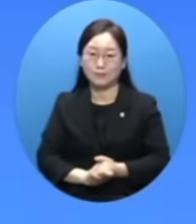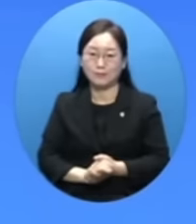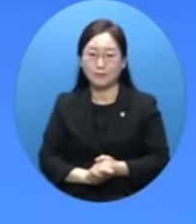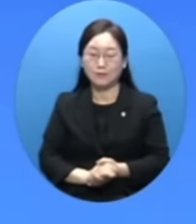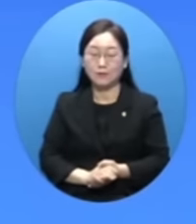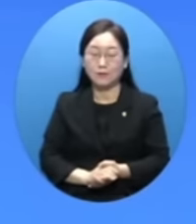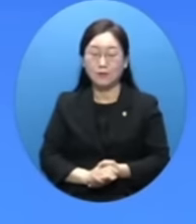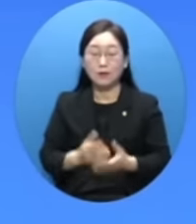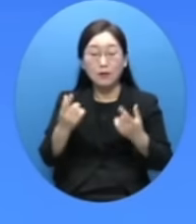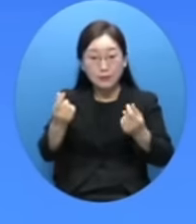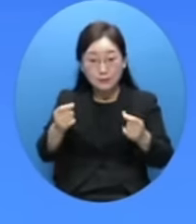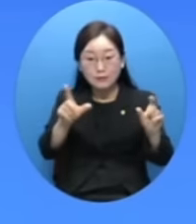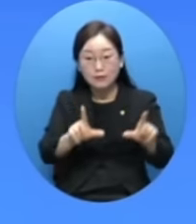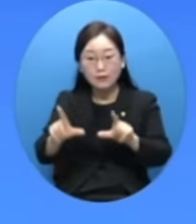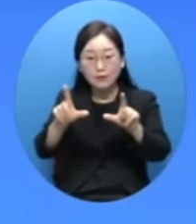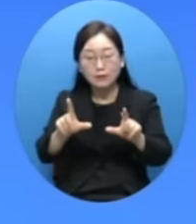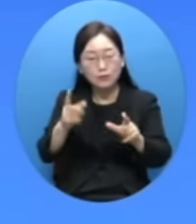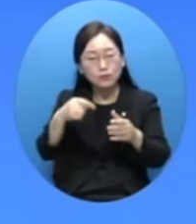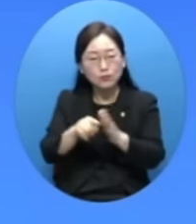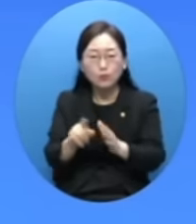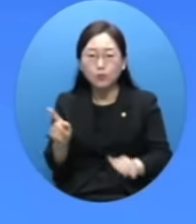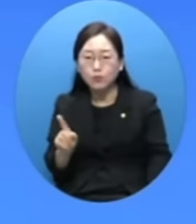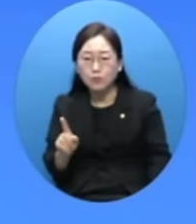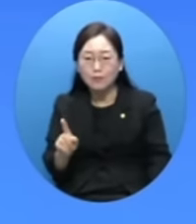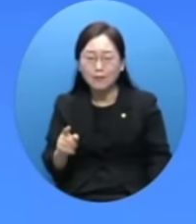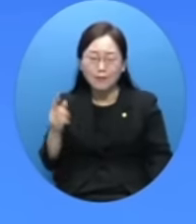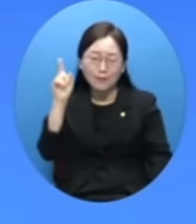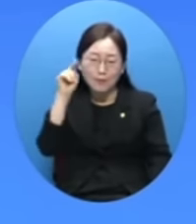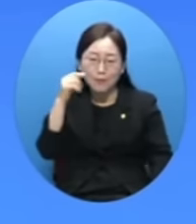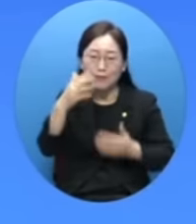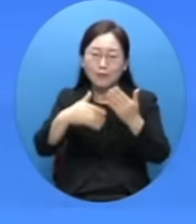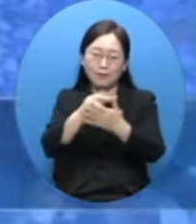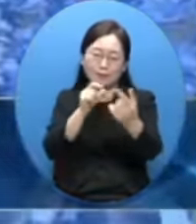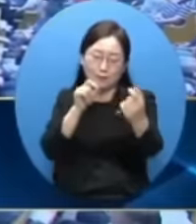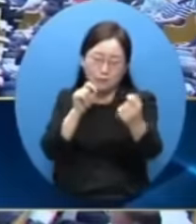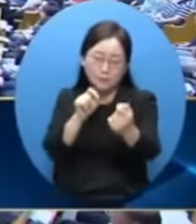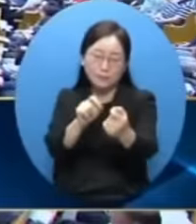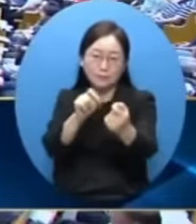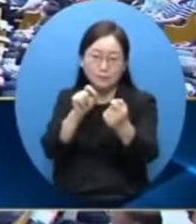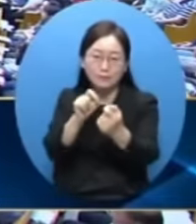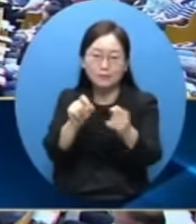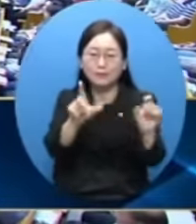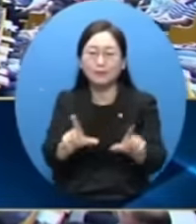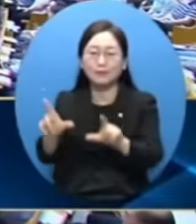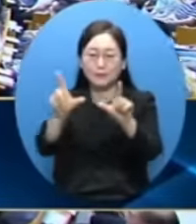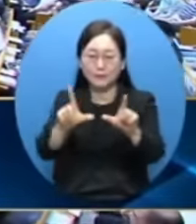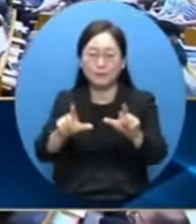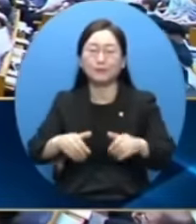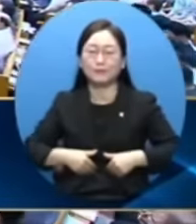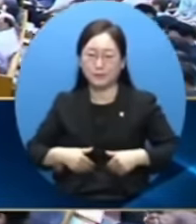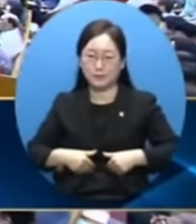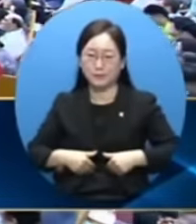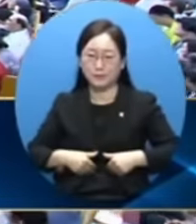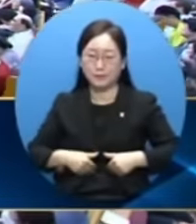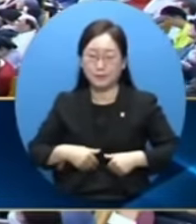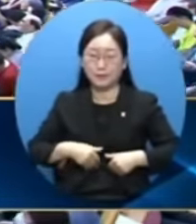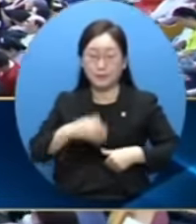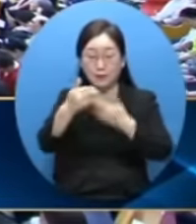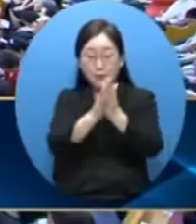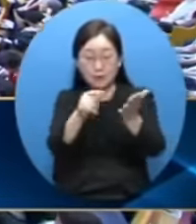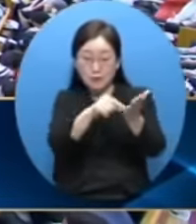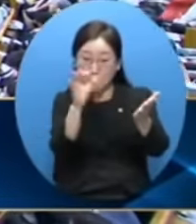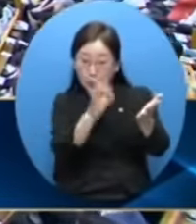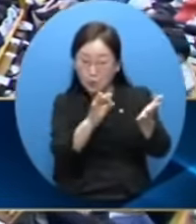삶을 살기 위해서는 우리는 날마다 하나님과 가까이 하는 삶을 살아야 할 것입니다. 성경은 하나님을 가까이